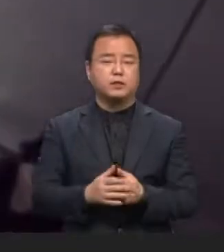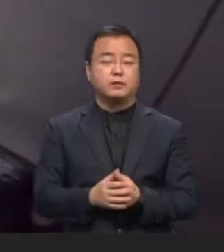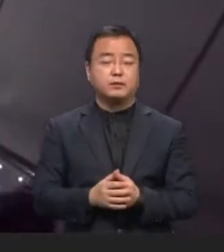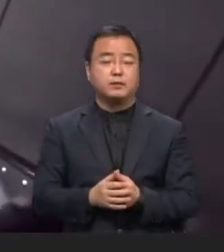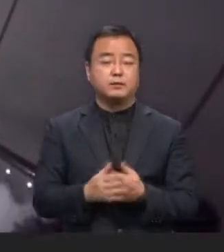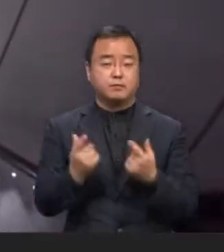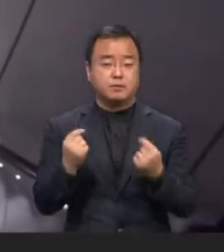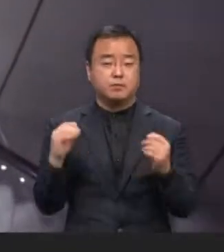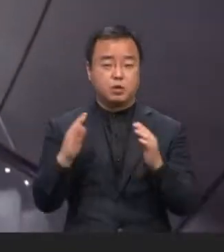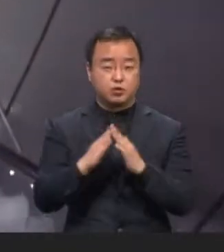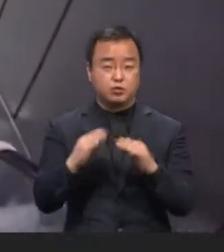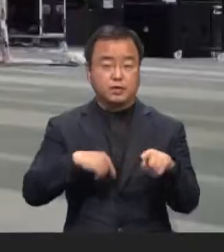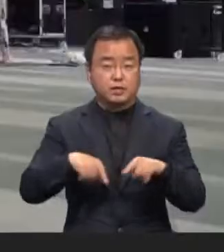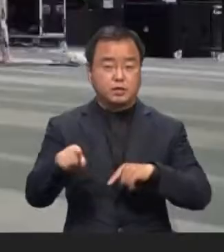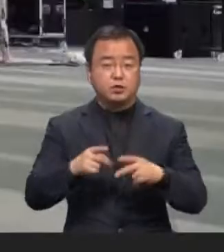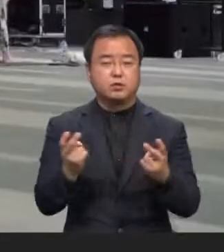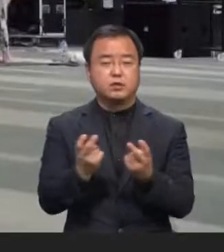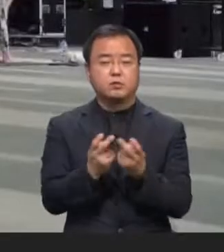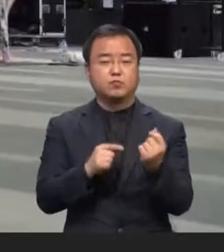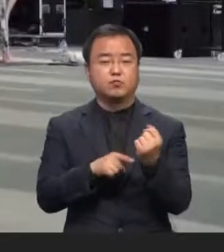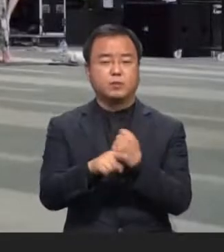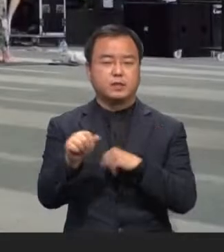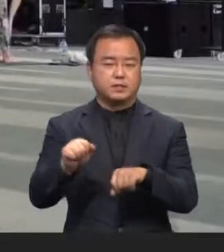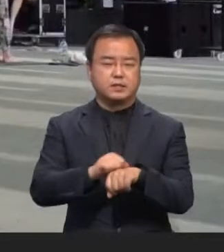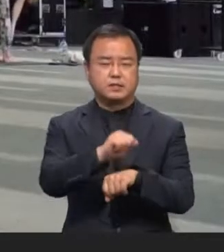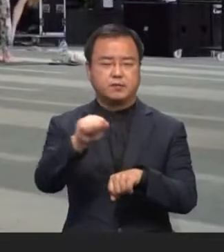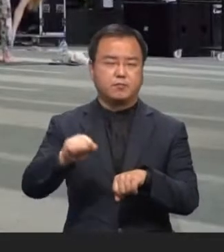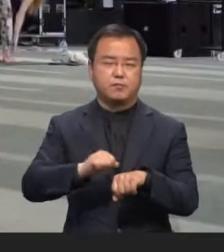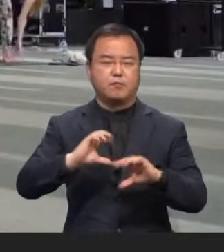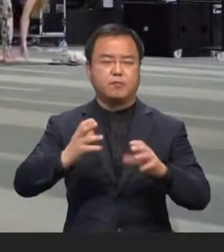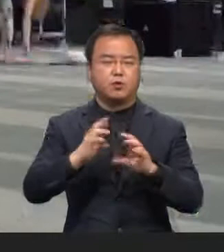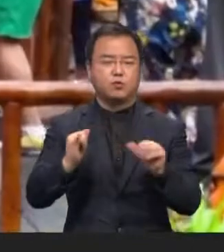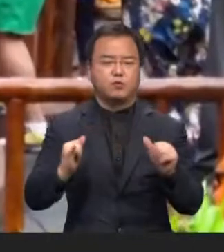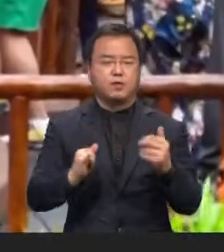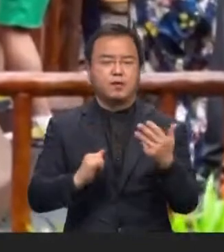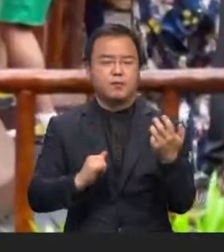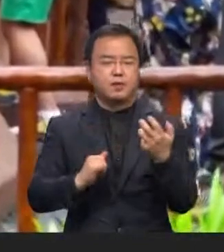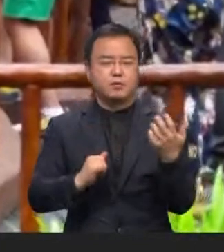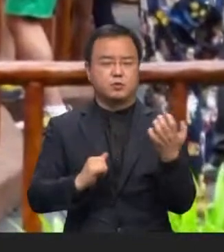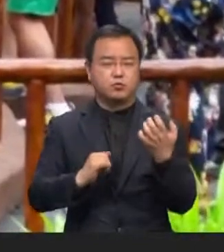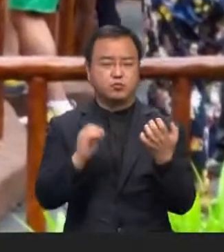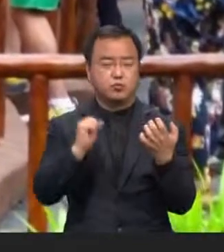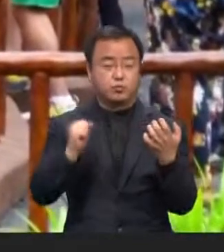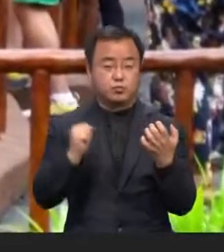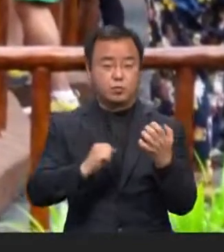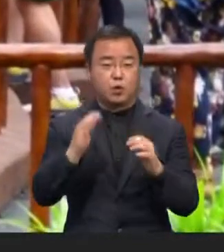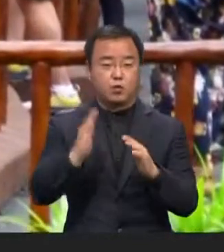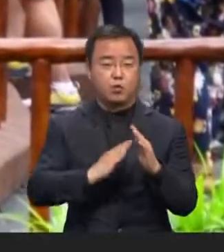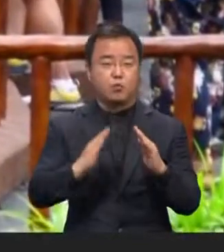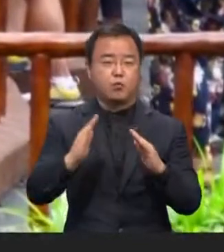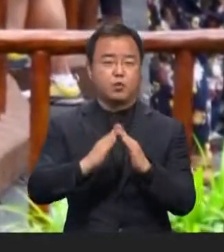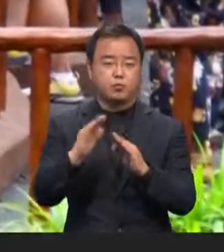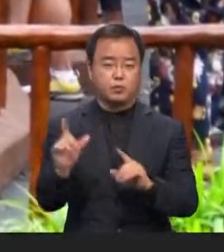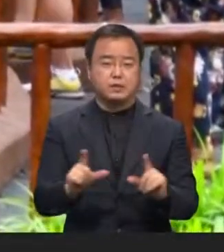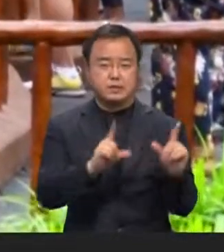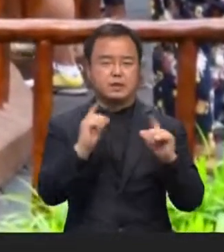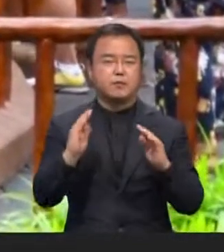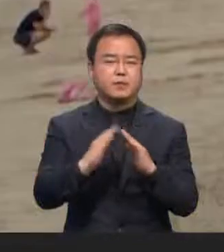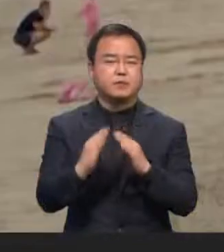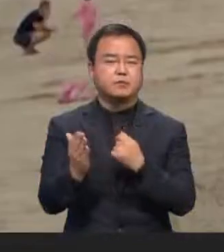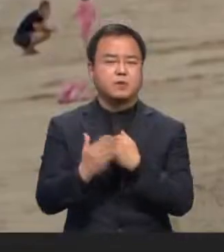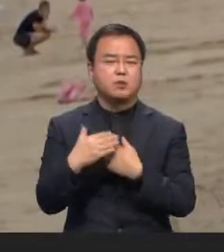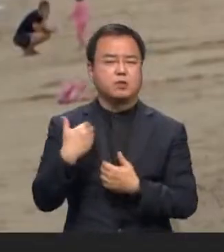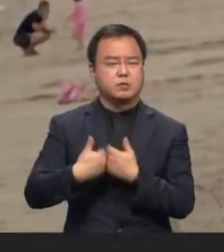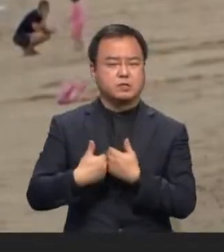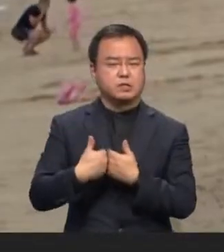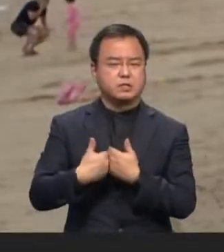이런 주택 정책 덕분에 싱가포르 국민의 80에서 90%가 공공주택에 살고 있고 집으로 인한 위화감이나